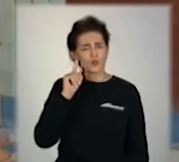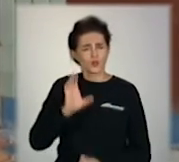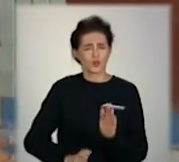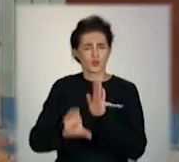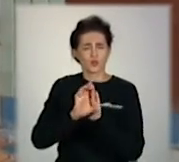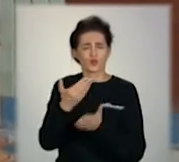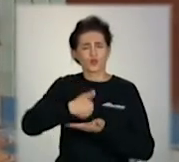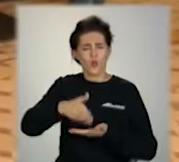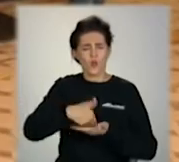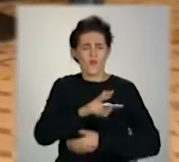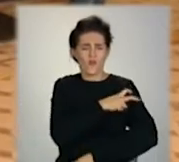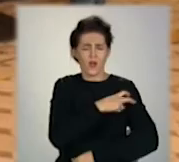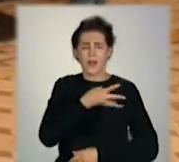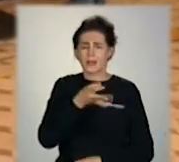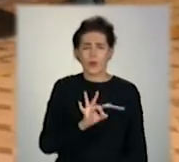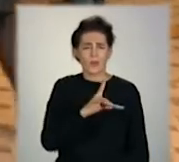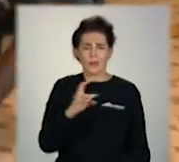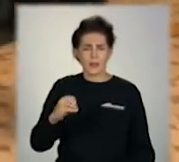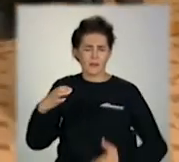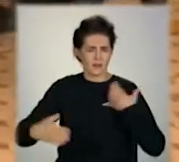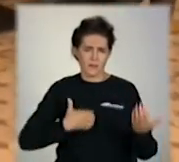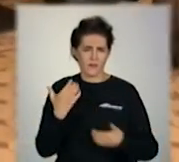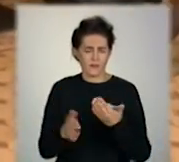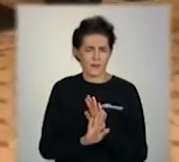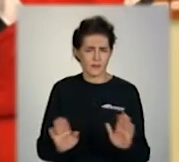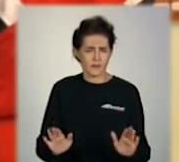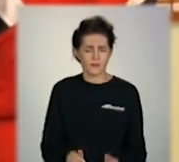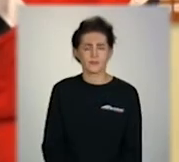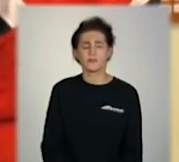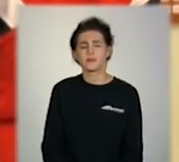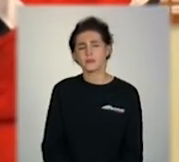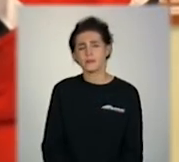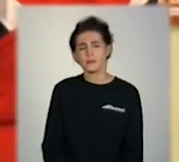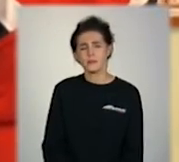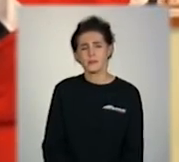жодному разі не панікуйте. Надія Торопенко, Наталія Шарай, телеканал «Донбас».